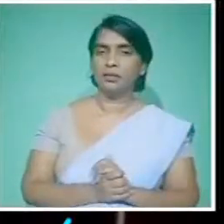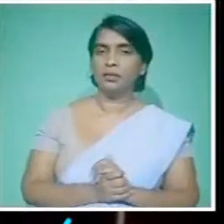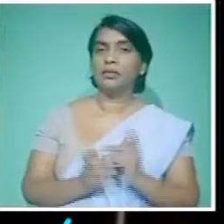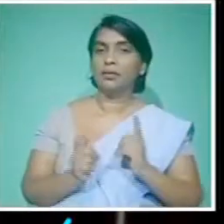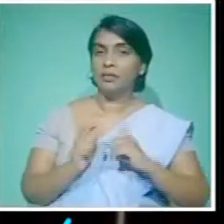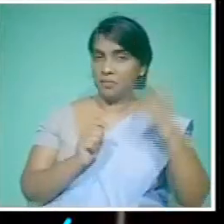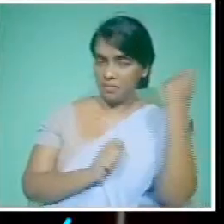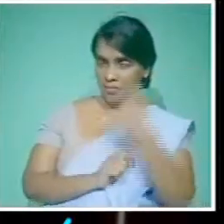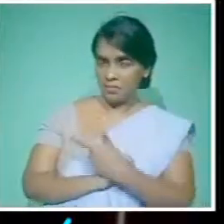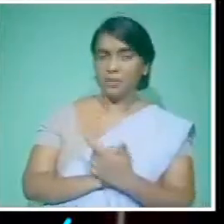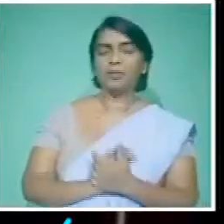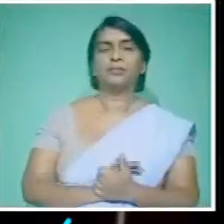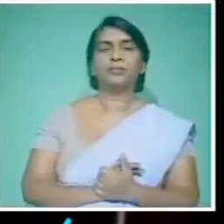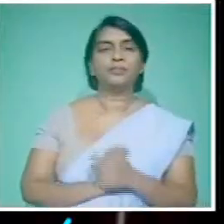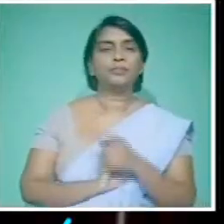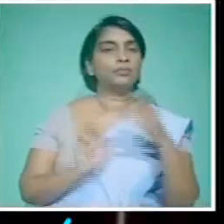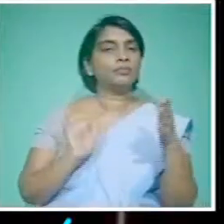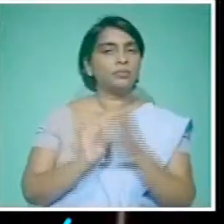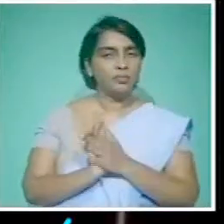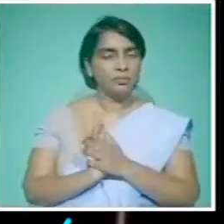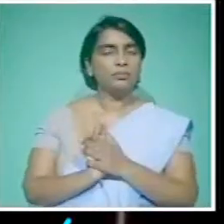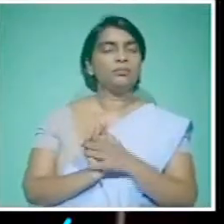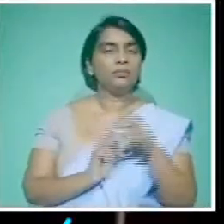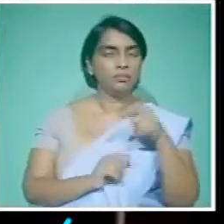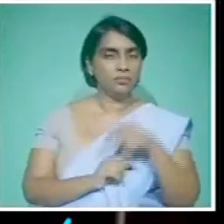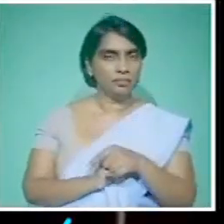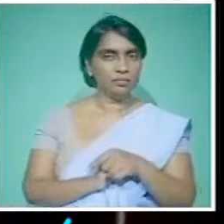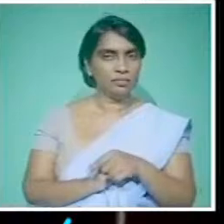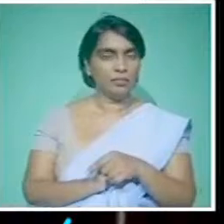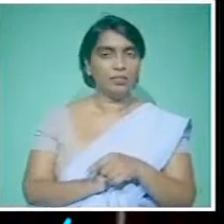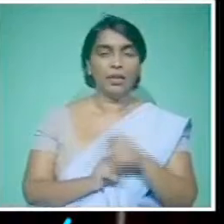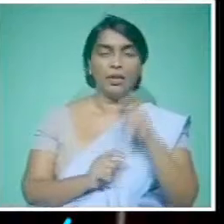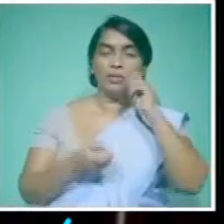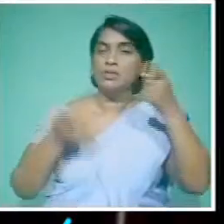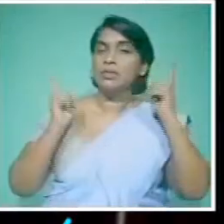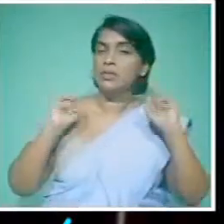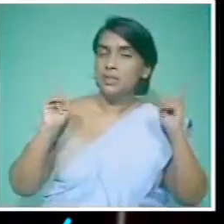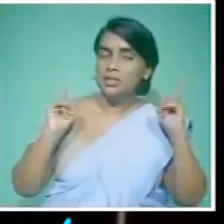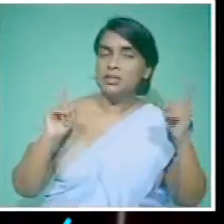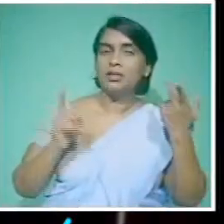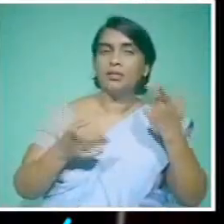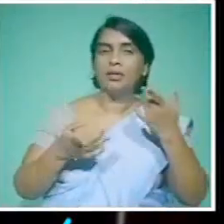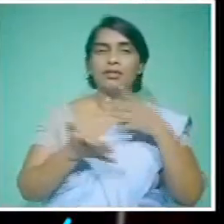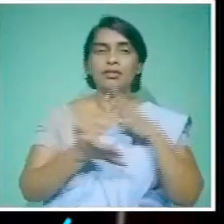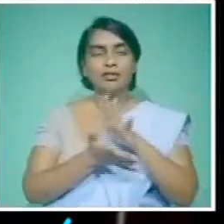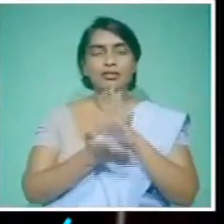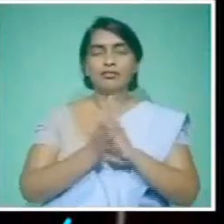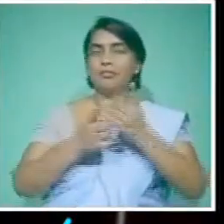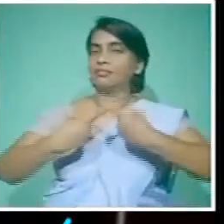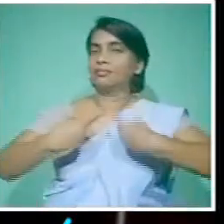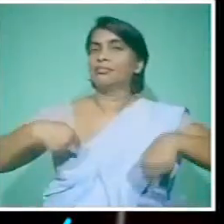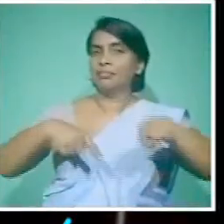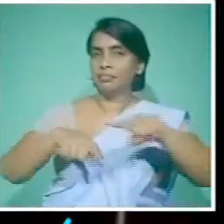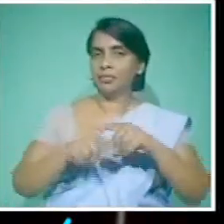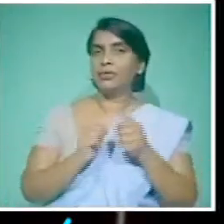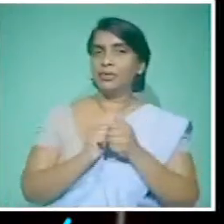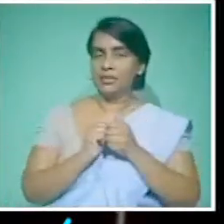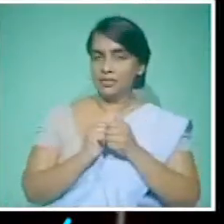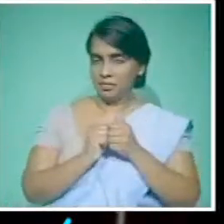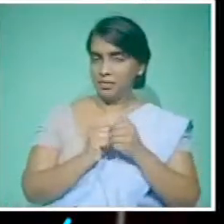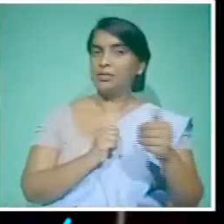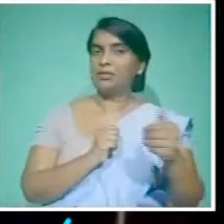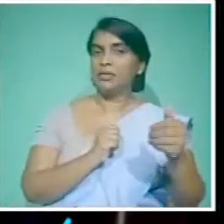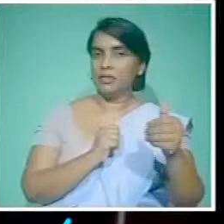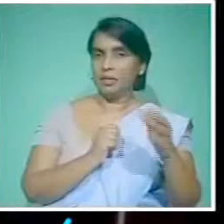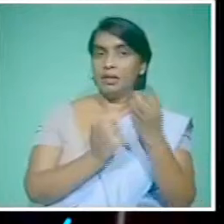gewimak siddha wenawa e ekkama mekat ekka meka jala krida saha entertainment zone ekak hatiyata me golu karanne meka